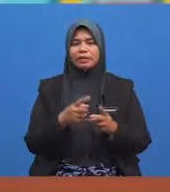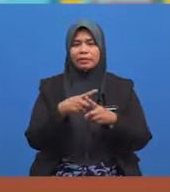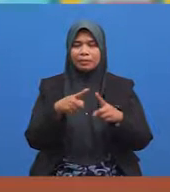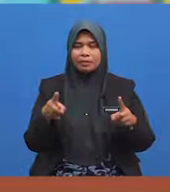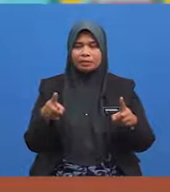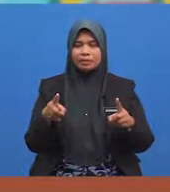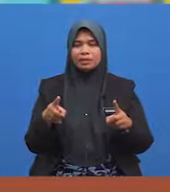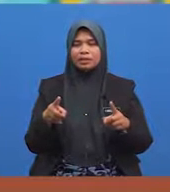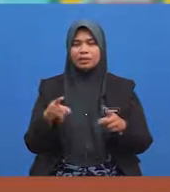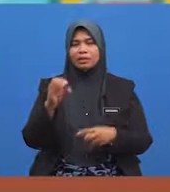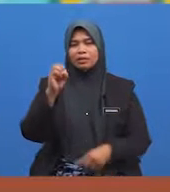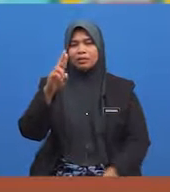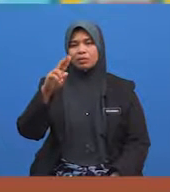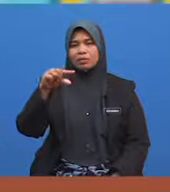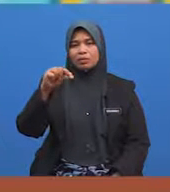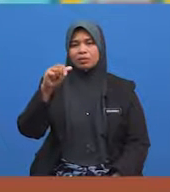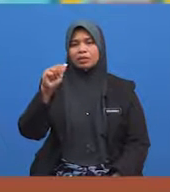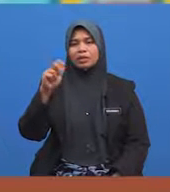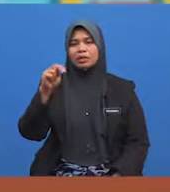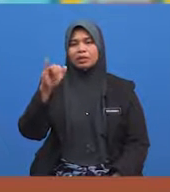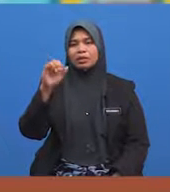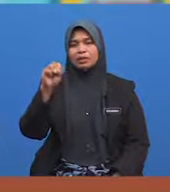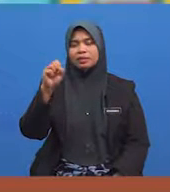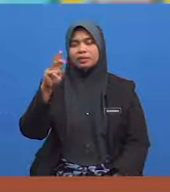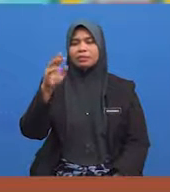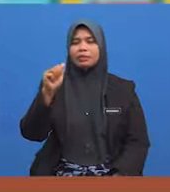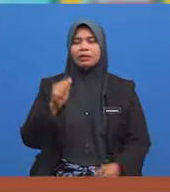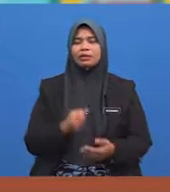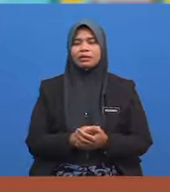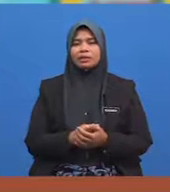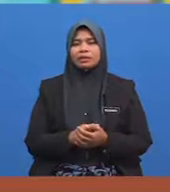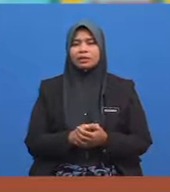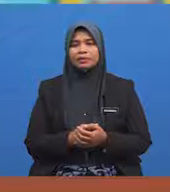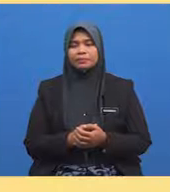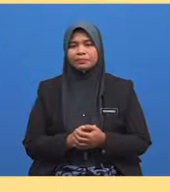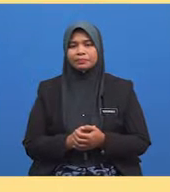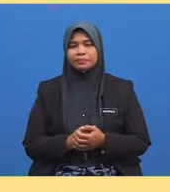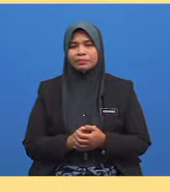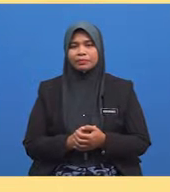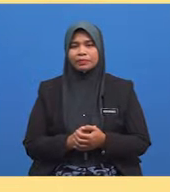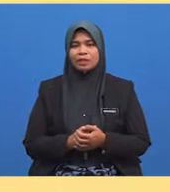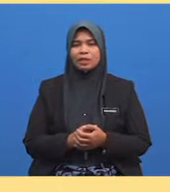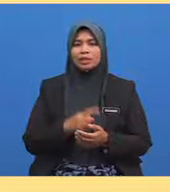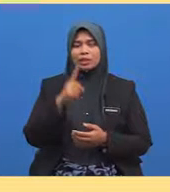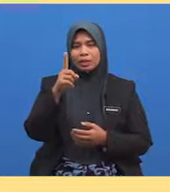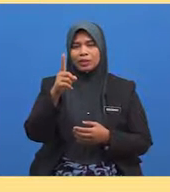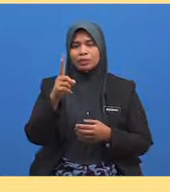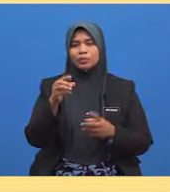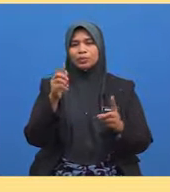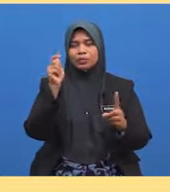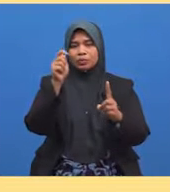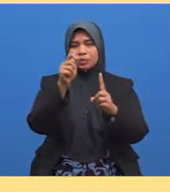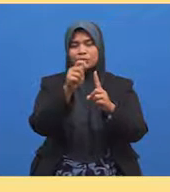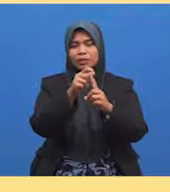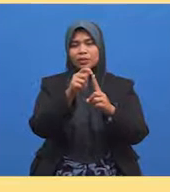membezakan organisma dengan kekunci dikotomi berdasarkan ciri-ciri sepunya. Salah satu tujuan pengelasan